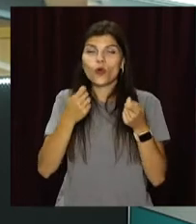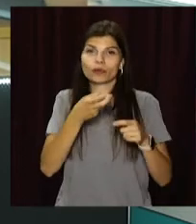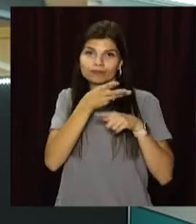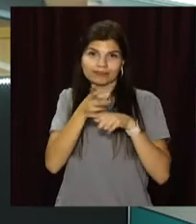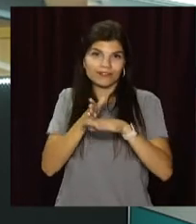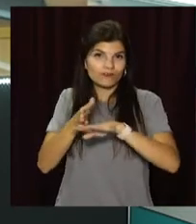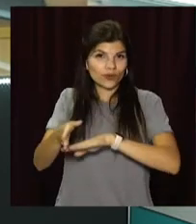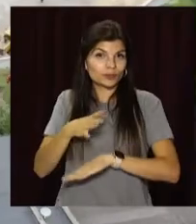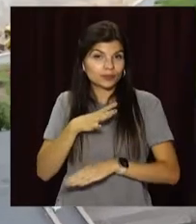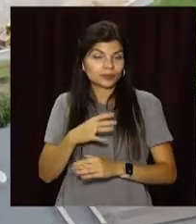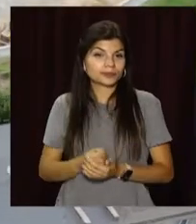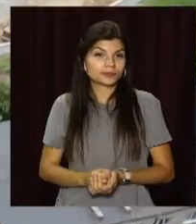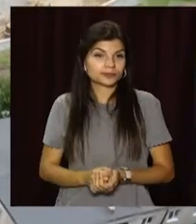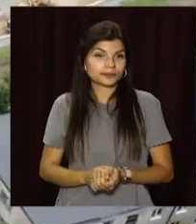сюжеті.